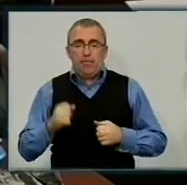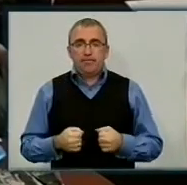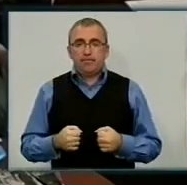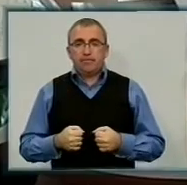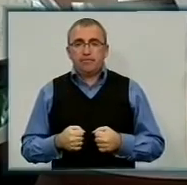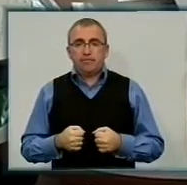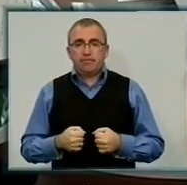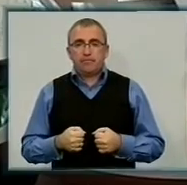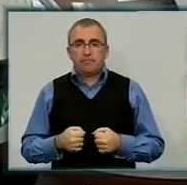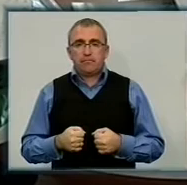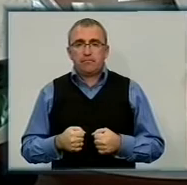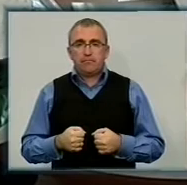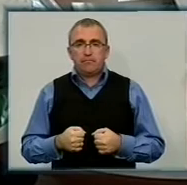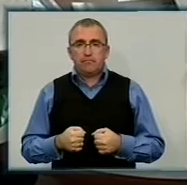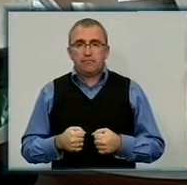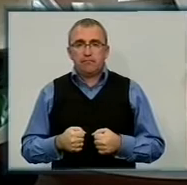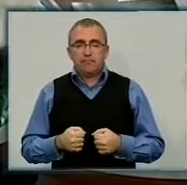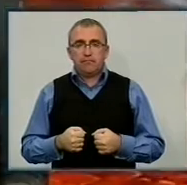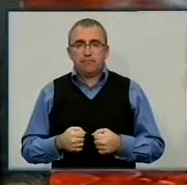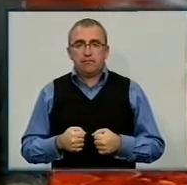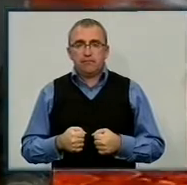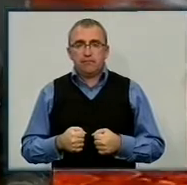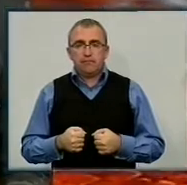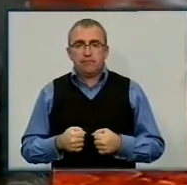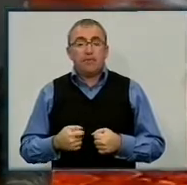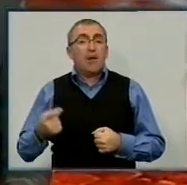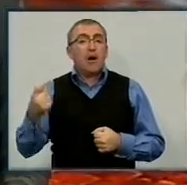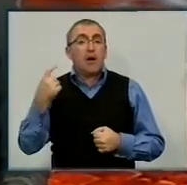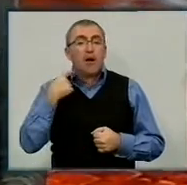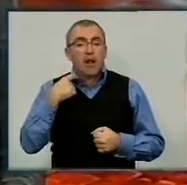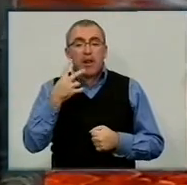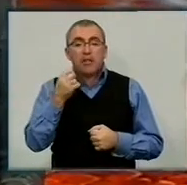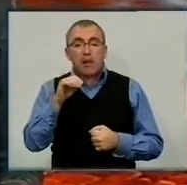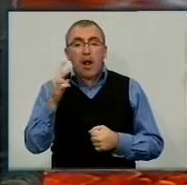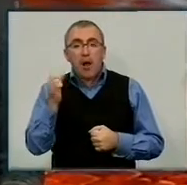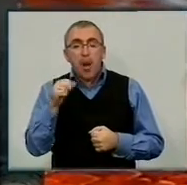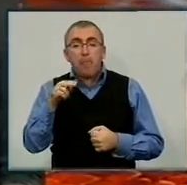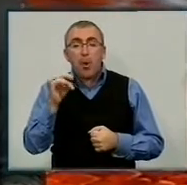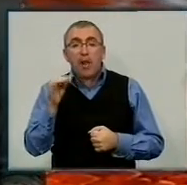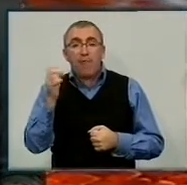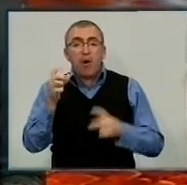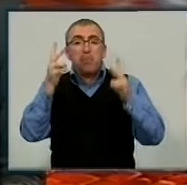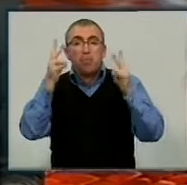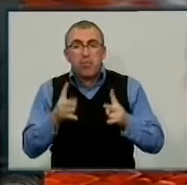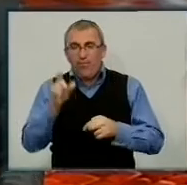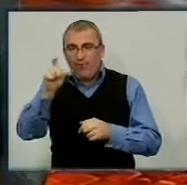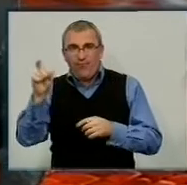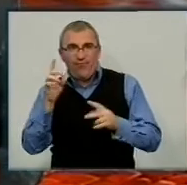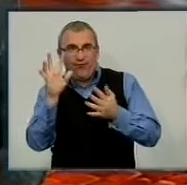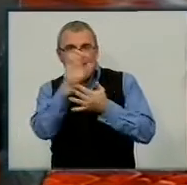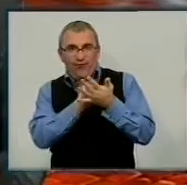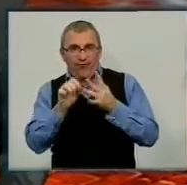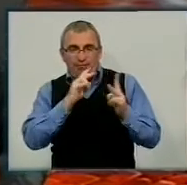Діденко Анатолій Басистий день за днем Кіровоградська Наталка Полтавка вкотре постраждала від рук вандалів